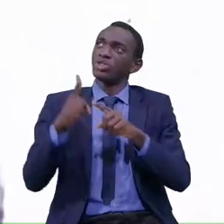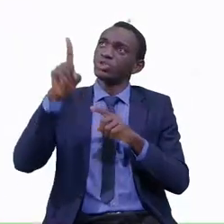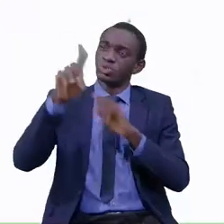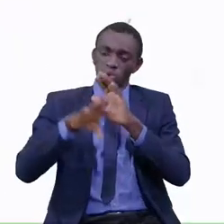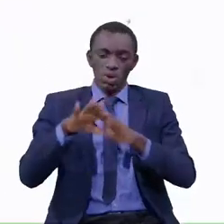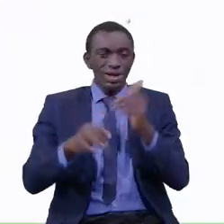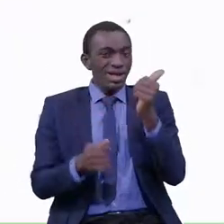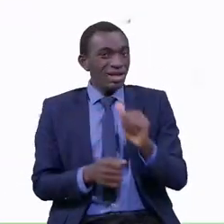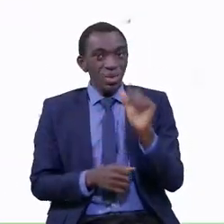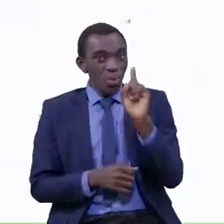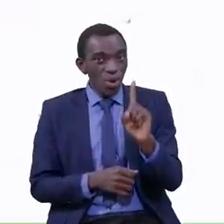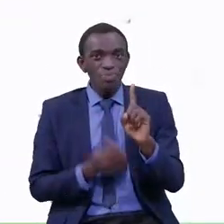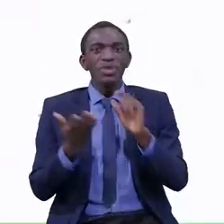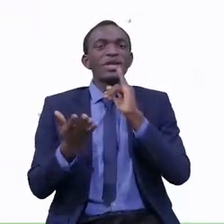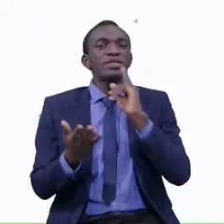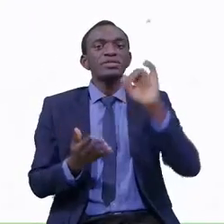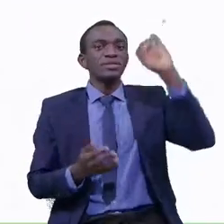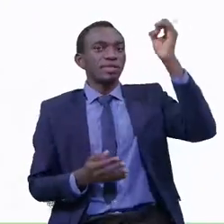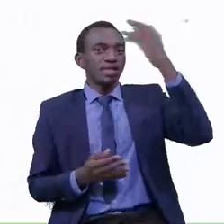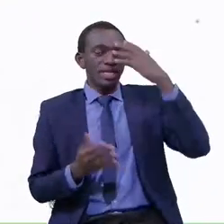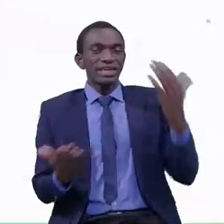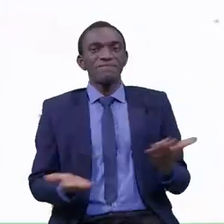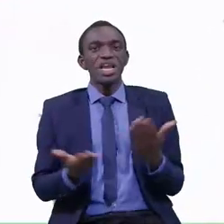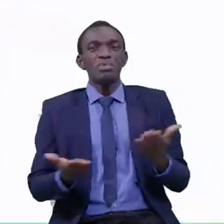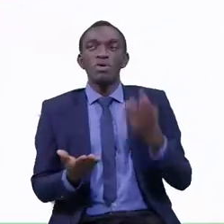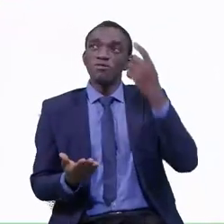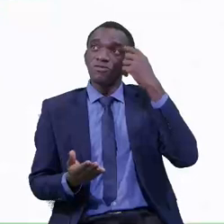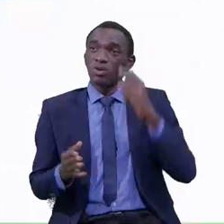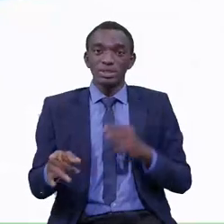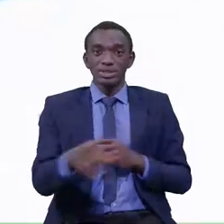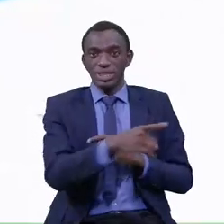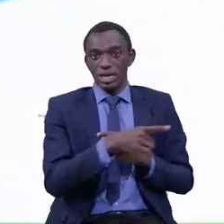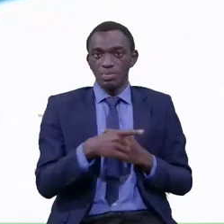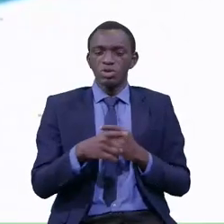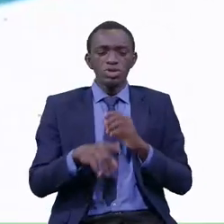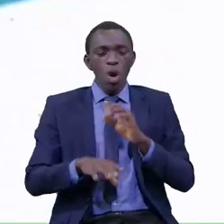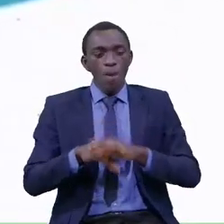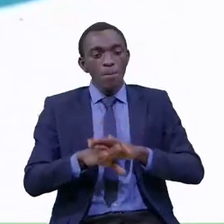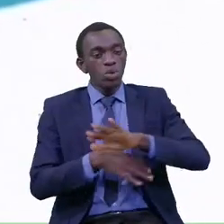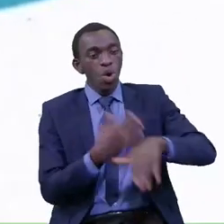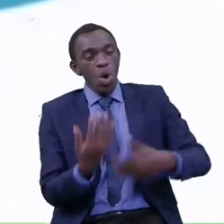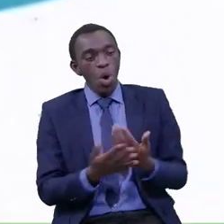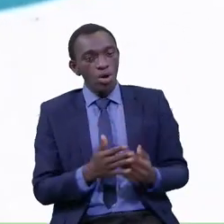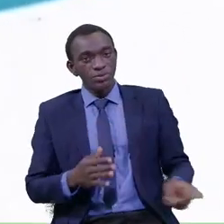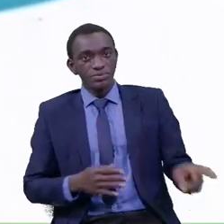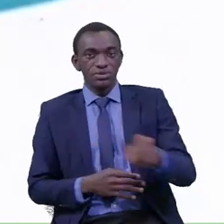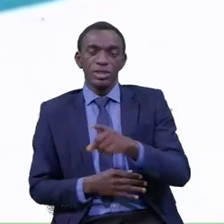tu n'appelles personne sans la grâce disponible sur eux tous.